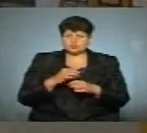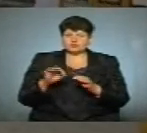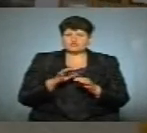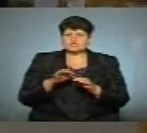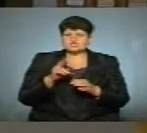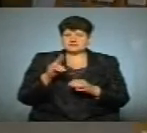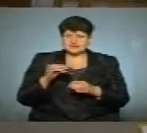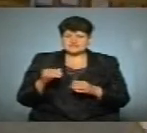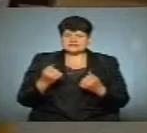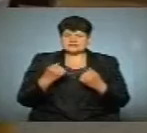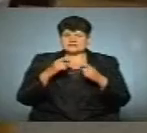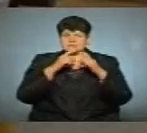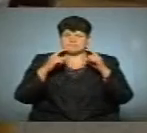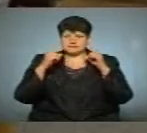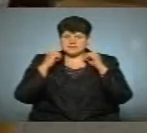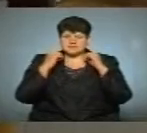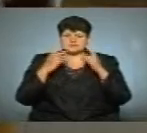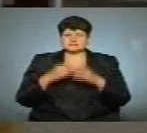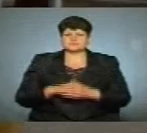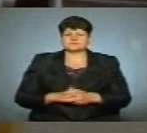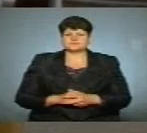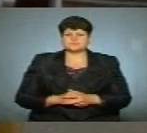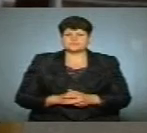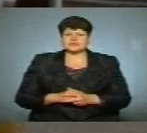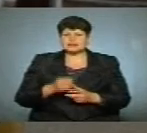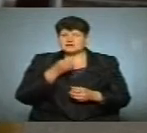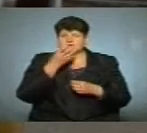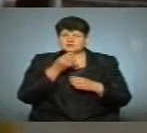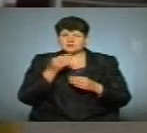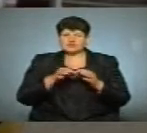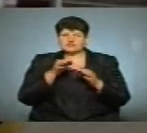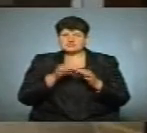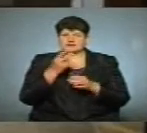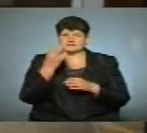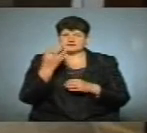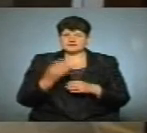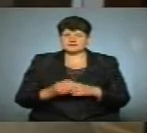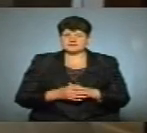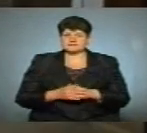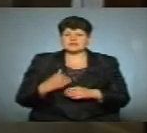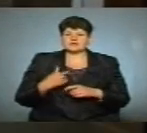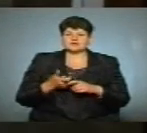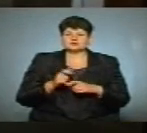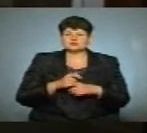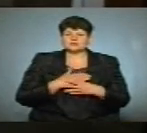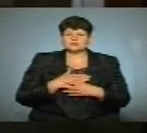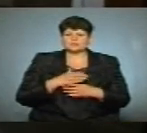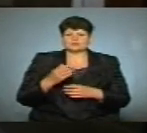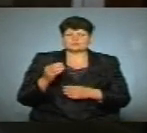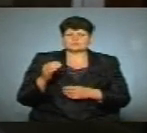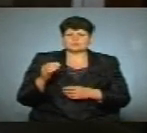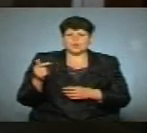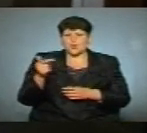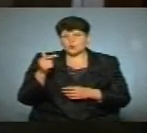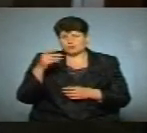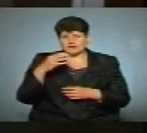та захисній масці. Оздобила її жовто-блакитною волошкою. Квітку, каже, вишила за 2 дні. Я дуже люблю, звичайно, голубий колір. Це мій